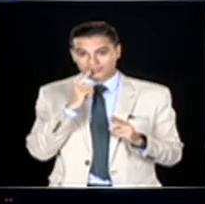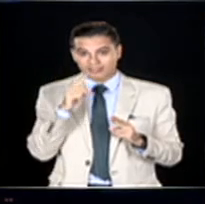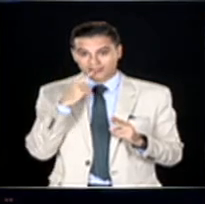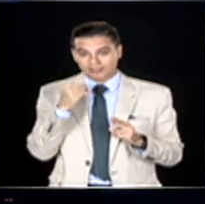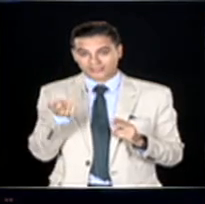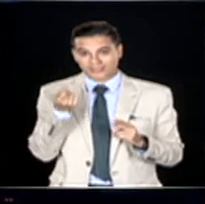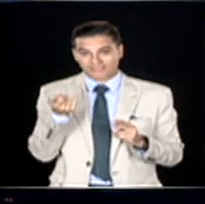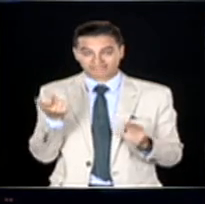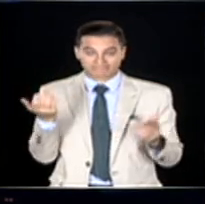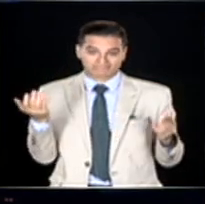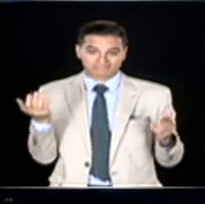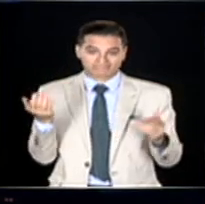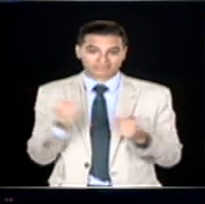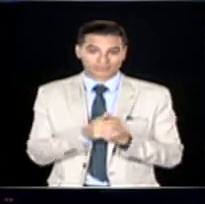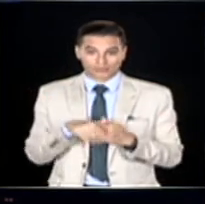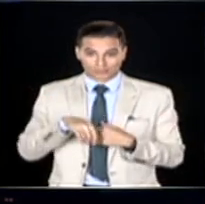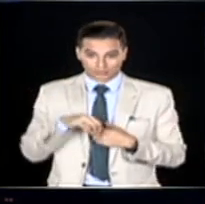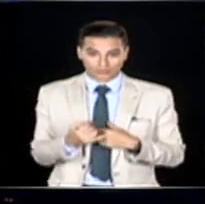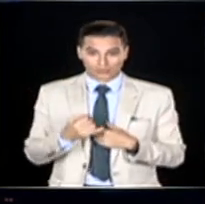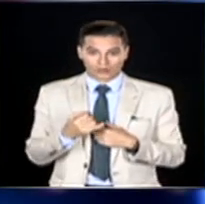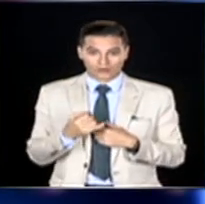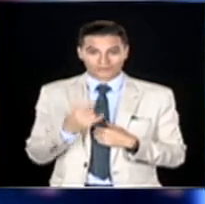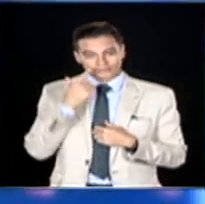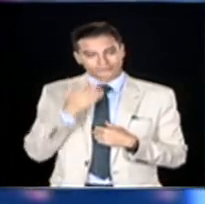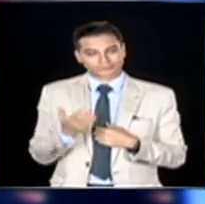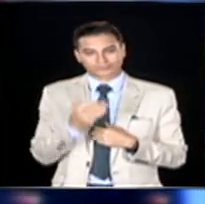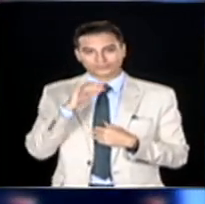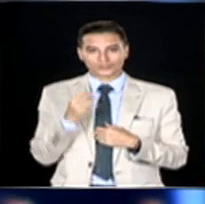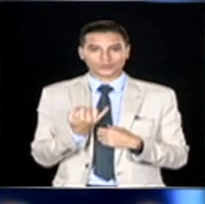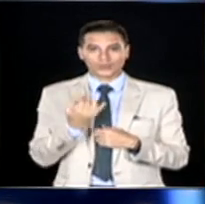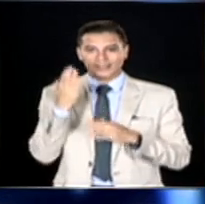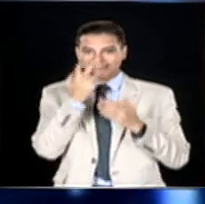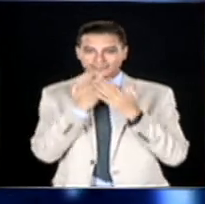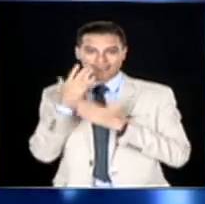في جوكر؟ زي ما شاهد قالت في جوكر.